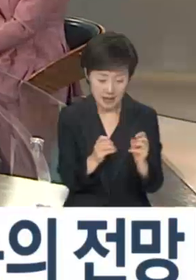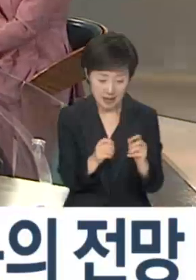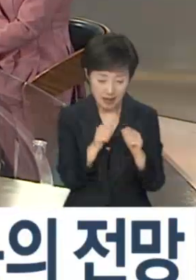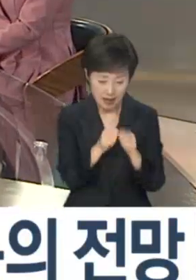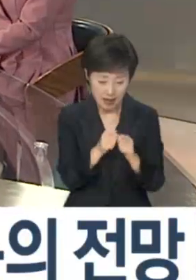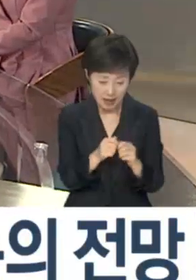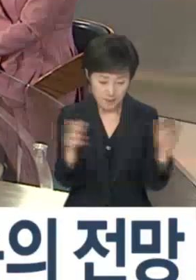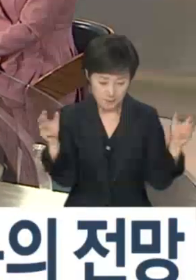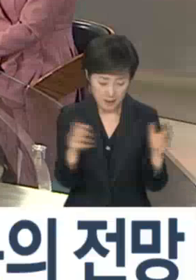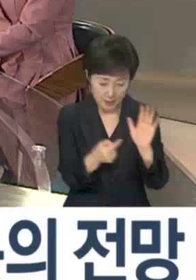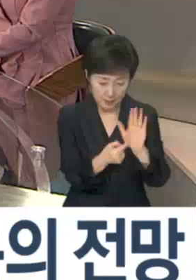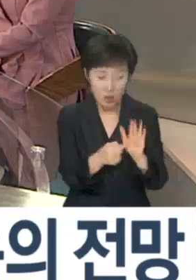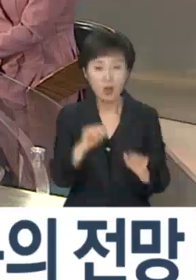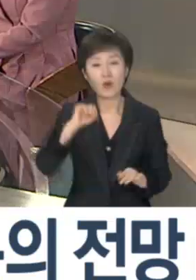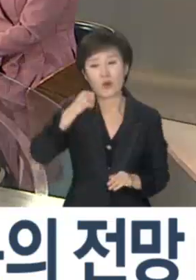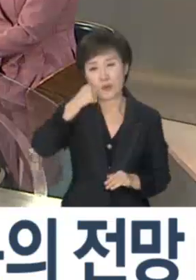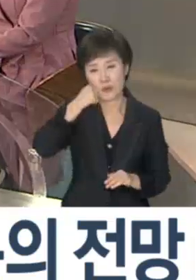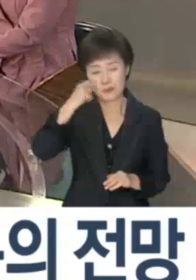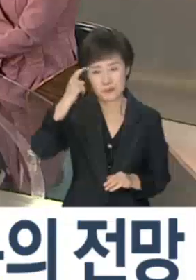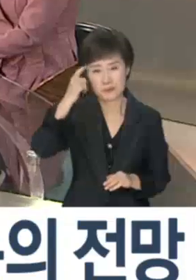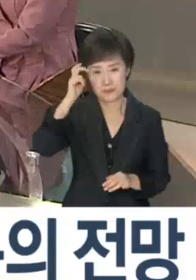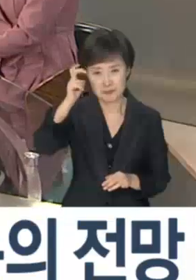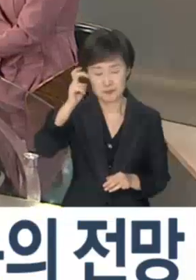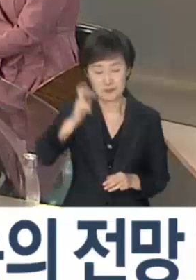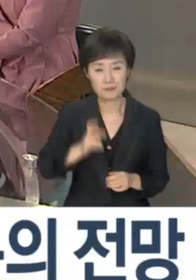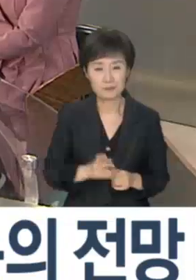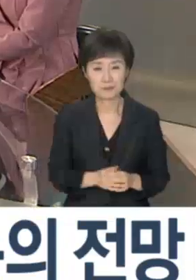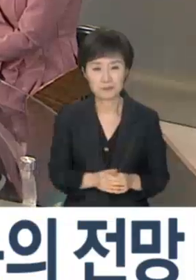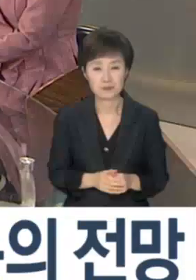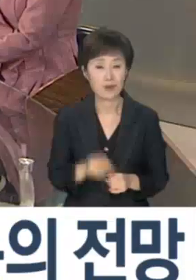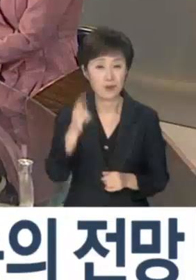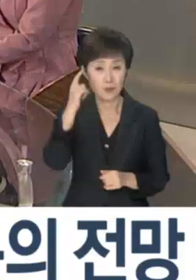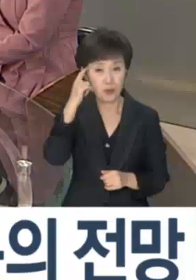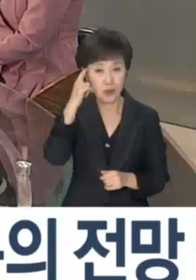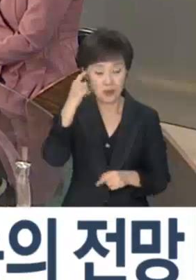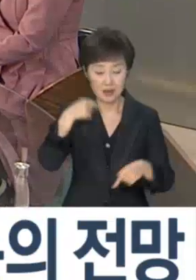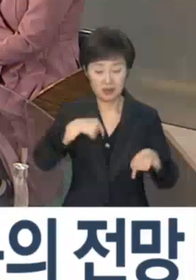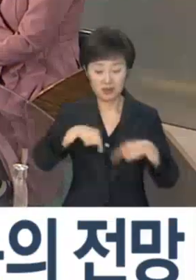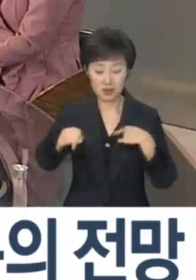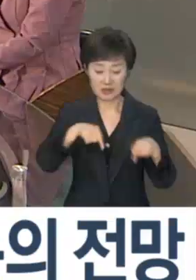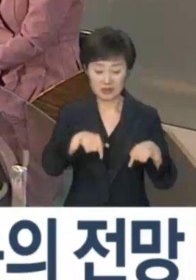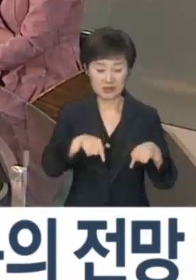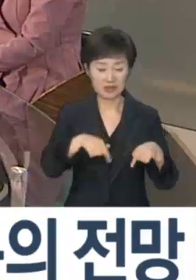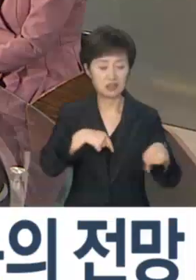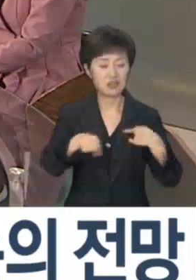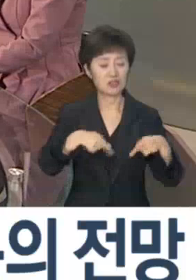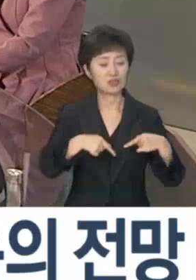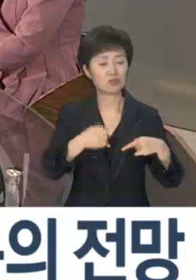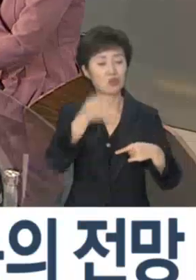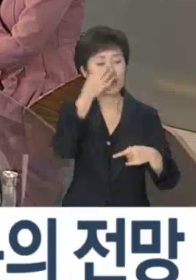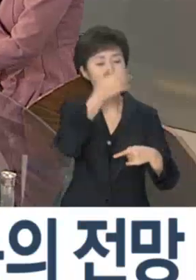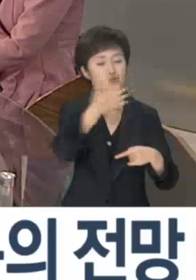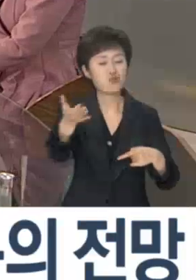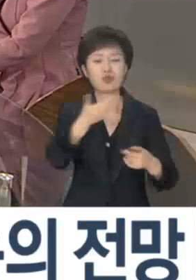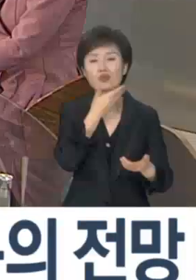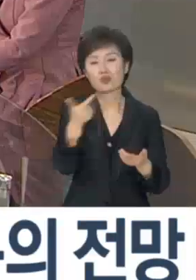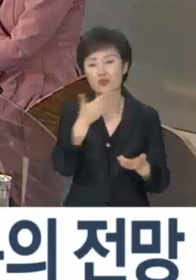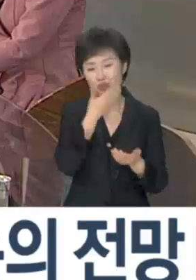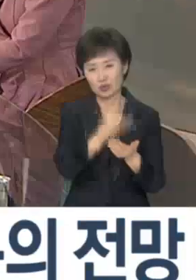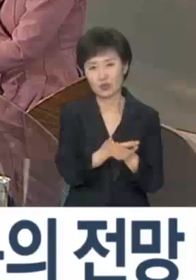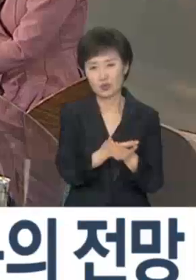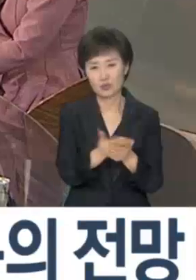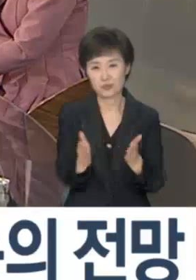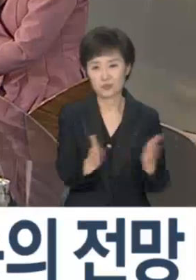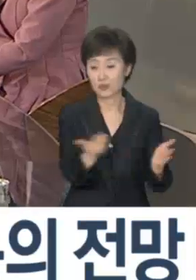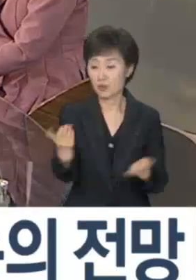구체적인 통합의 방향성이 나오긴 어렵다라고 이제 앞서 네, 답변을 해주셨으니까 정치는 뭐 정치는 보여주는 겁니다. 네, 부위원장께서는 어떤